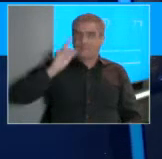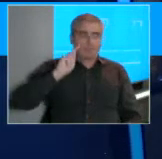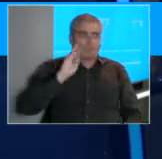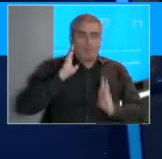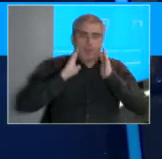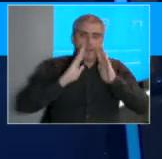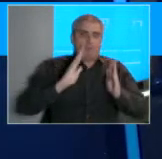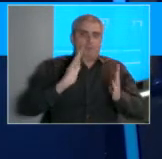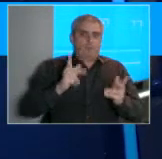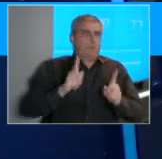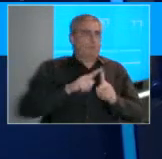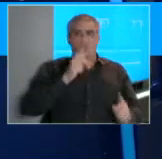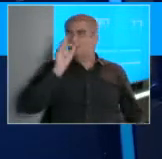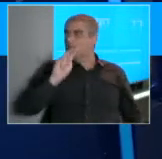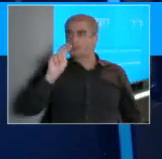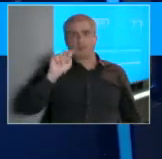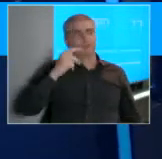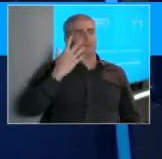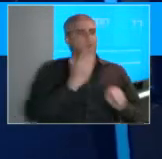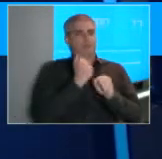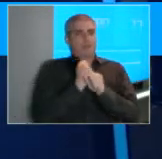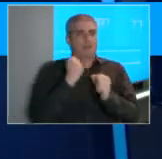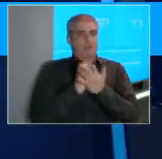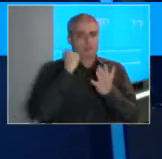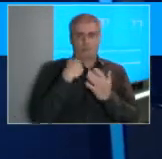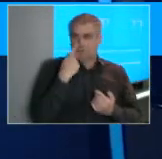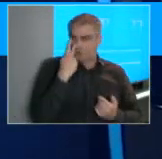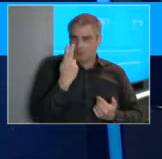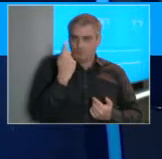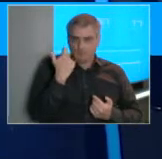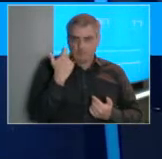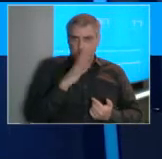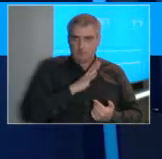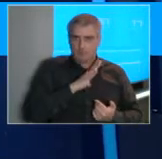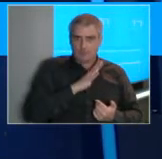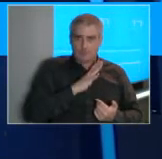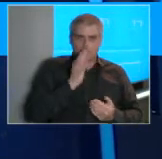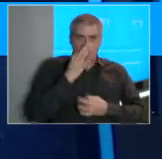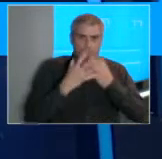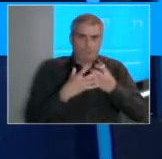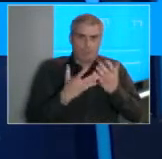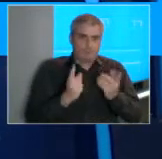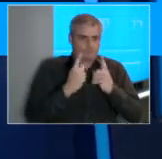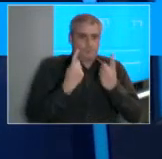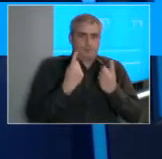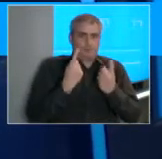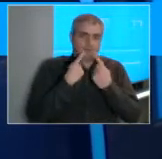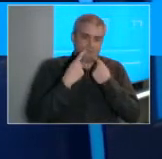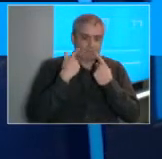האמין שמישהו כמו נייג'ל פראג' יצליח להעביר את הדבר הזה. אנחנו רואים גם קצת את הסכנות של משאל העם, שפתאום